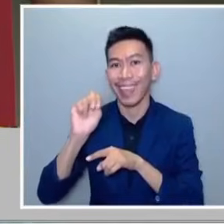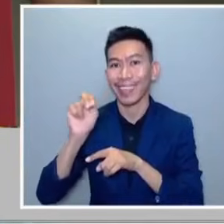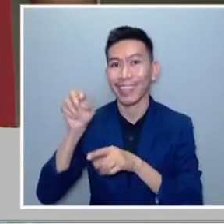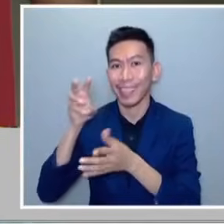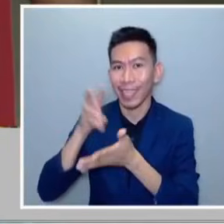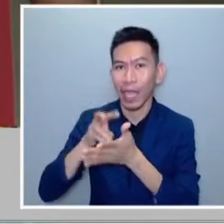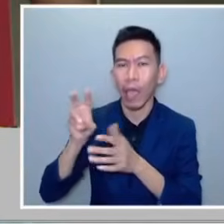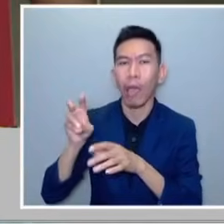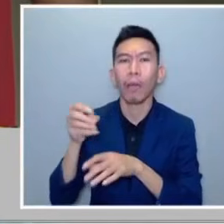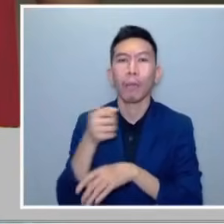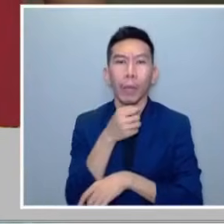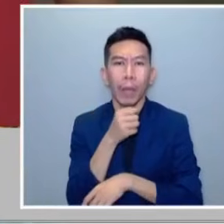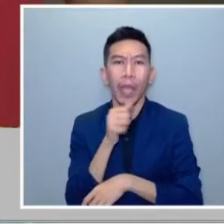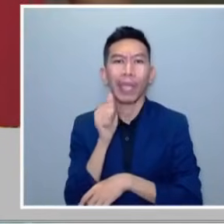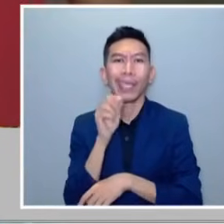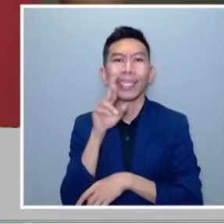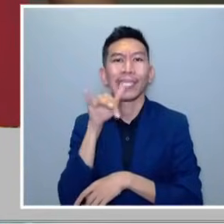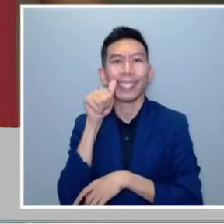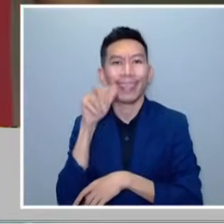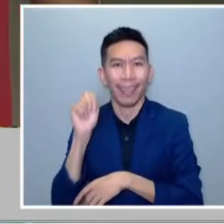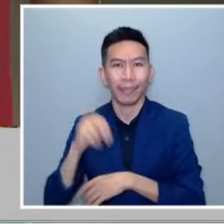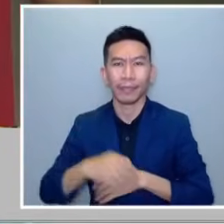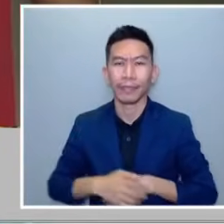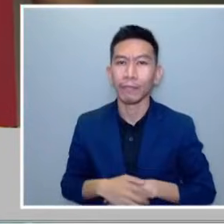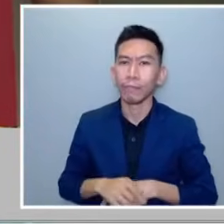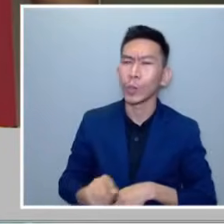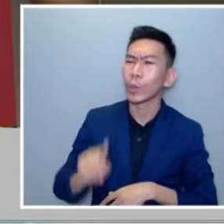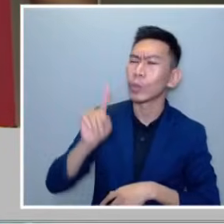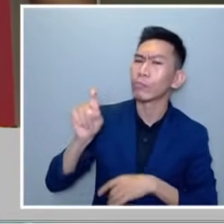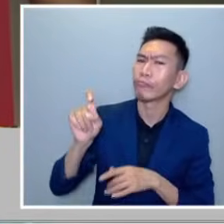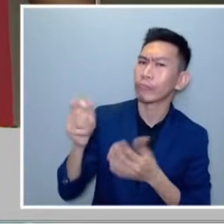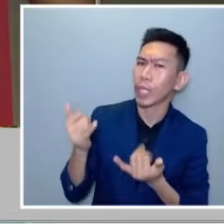O Adrian, kamusta naman yung kamusta ang lagay ng traffic ngayon?